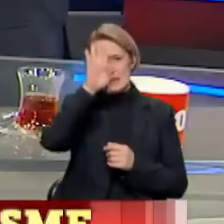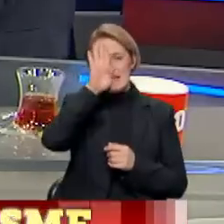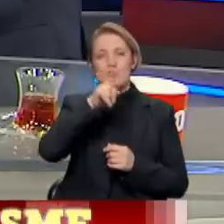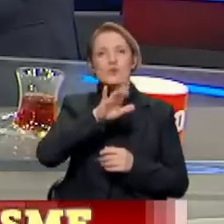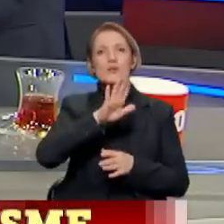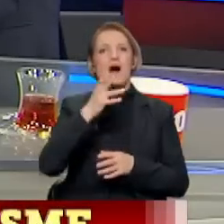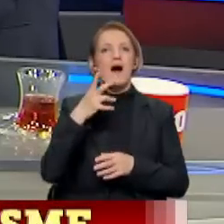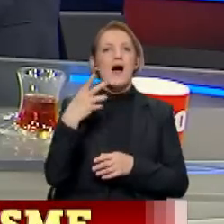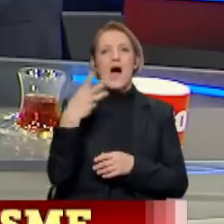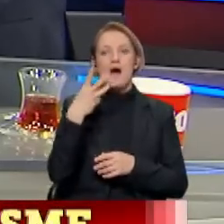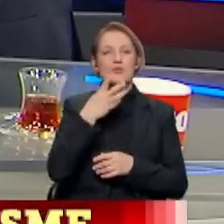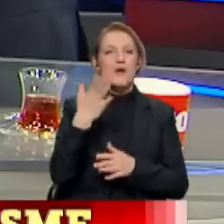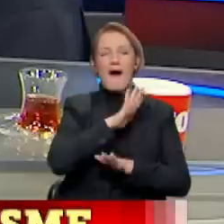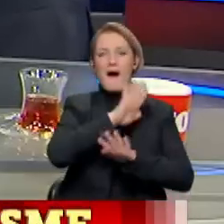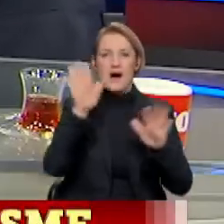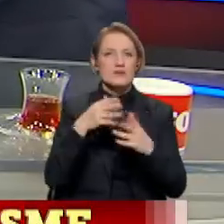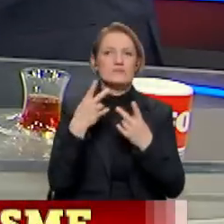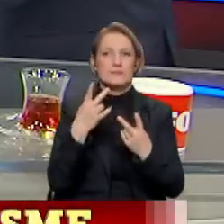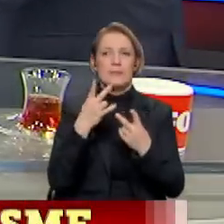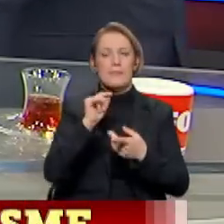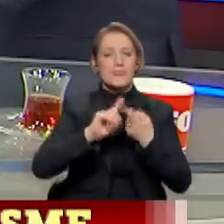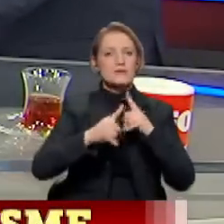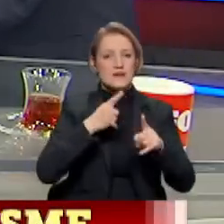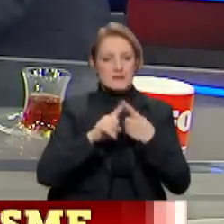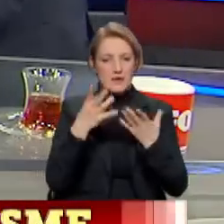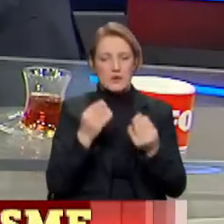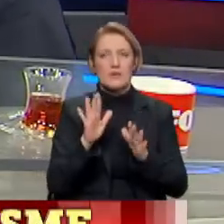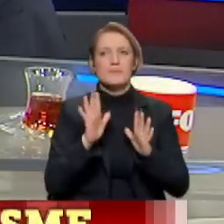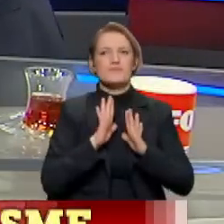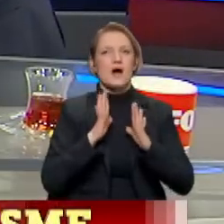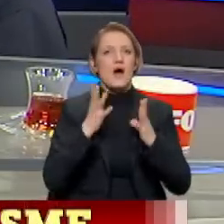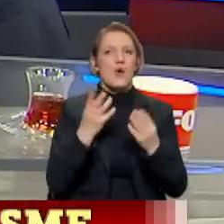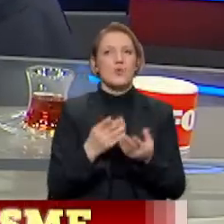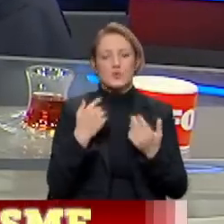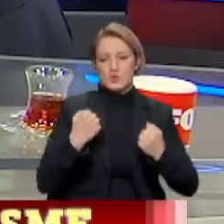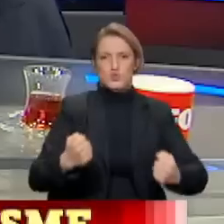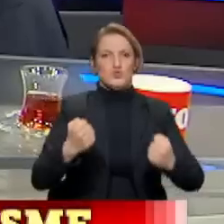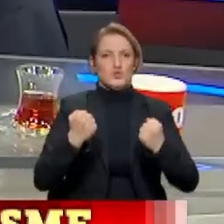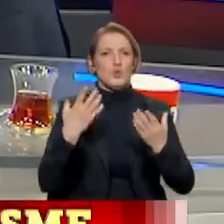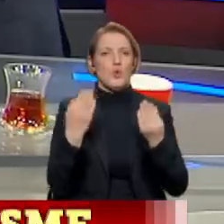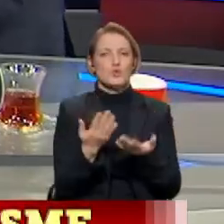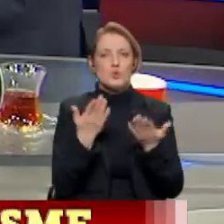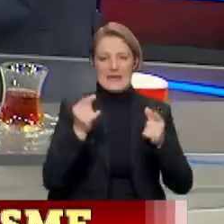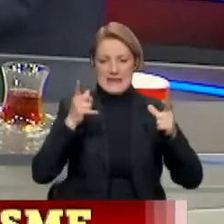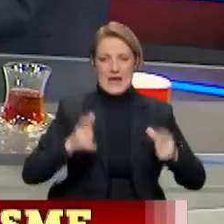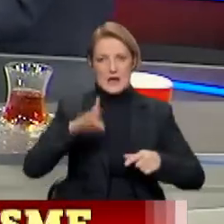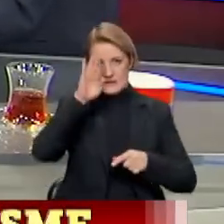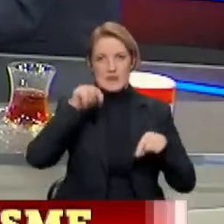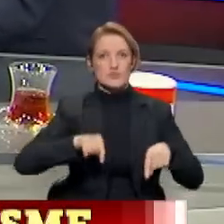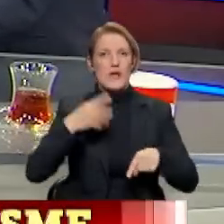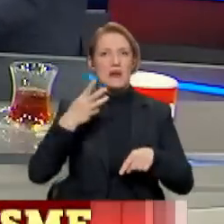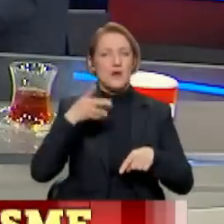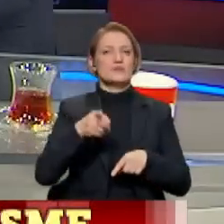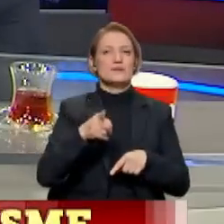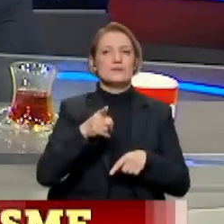şeyi, çıkış noktası, hem siyaseten hem iktisadi olarak varsıllaştığı, güçlendiği bir alan ve